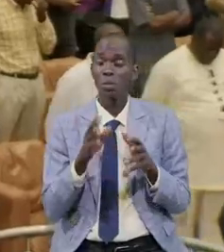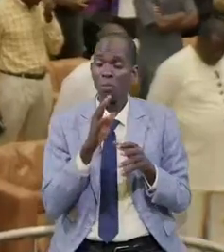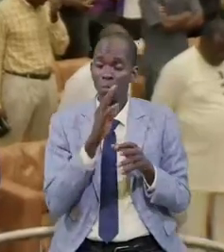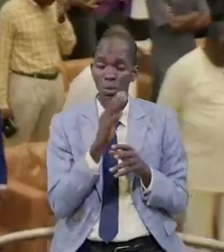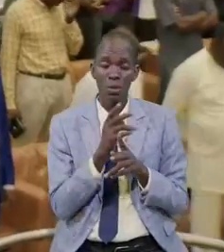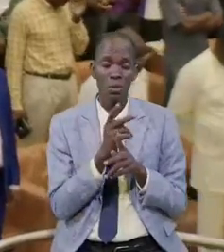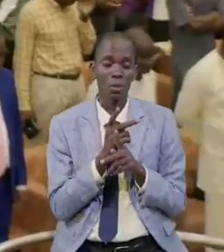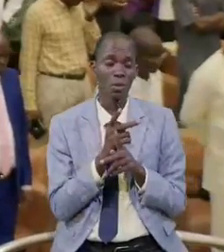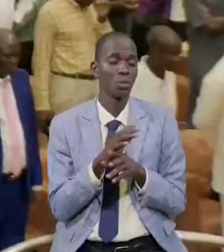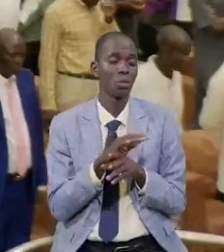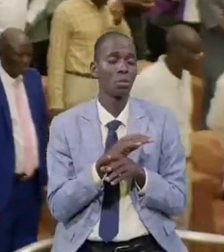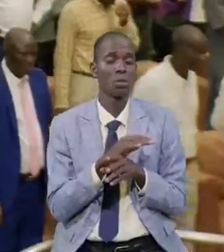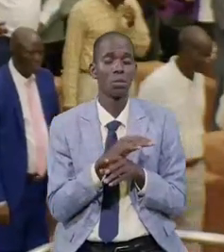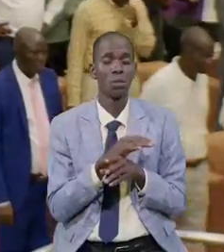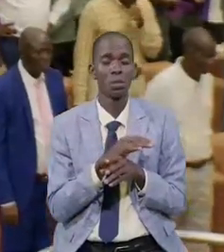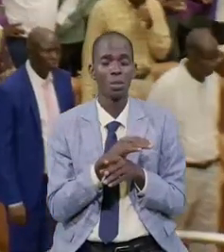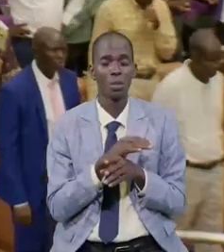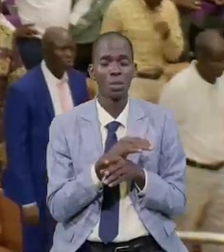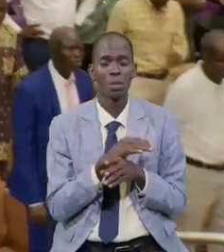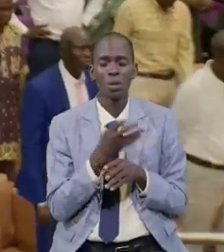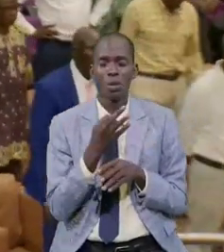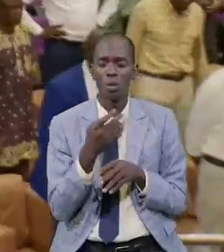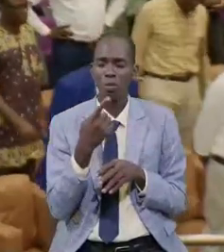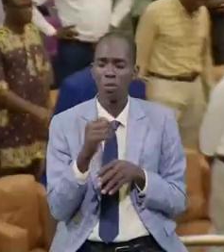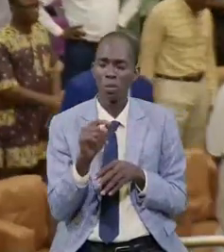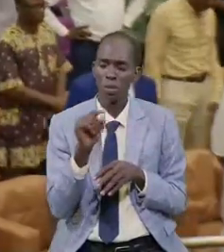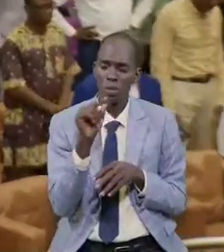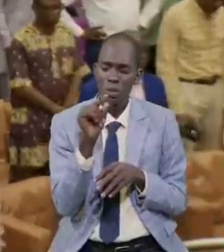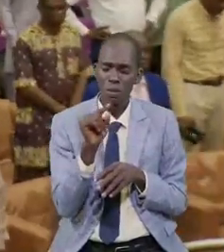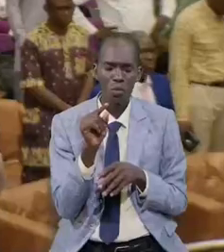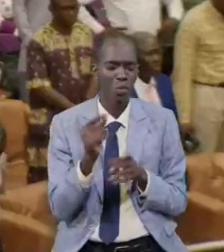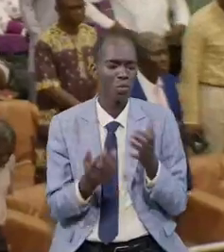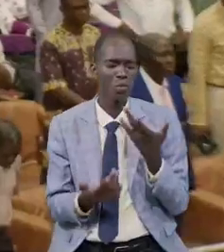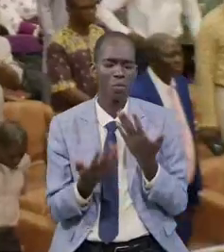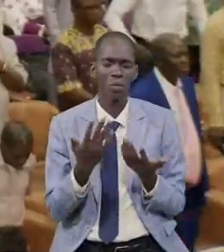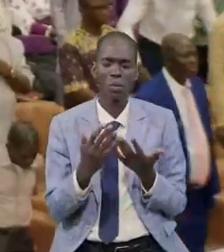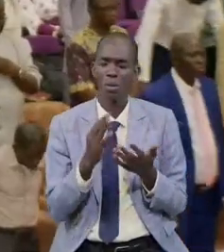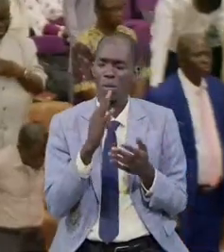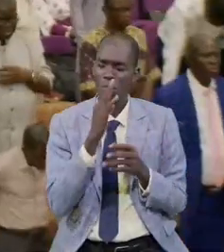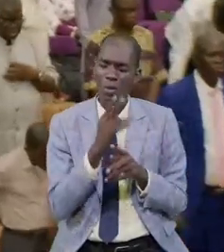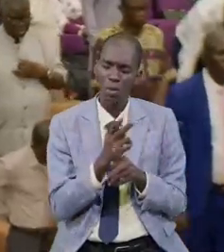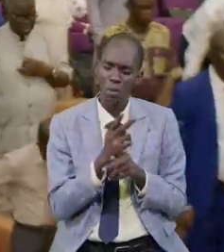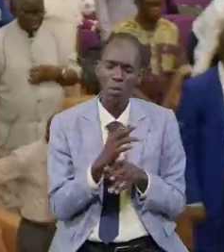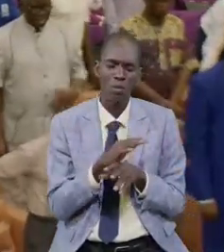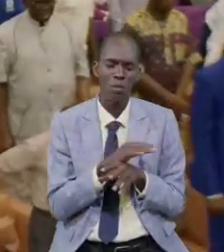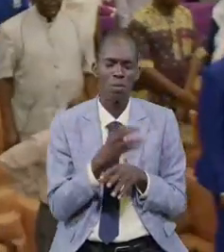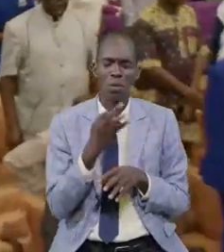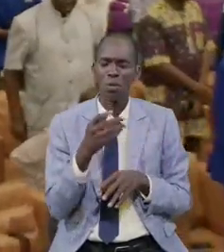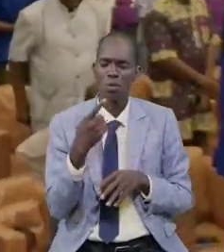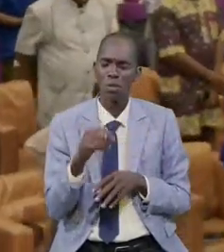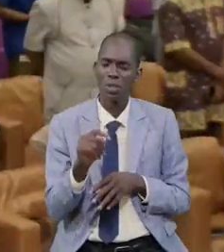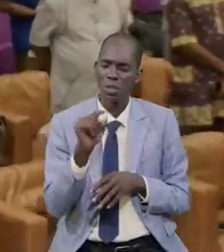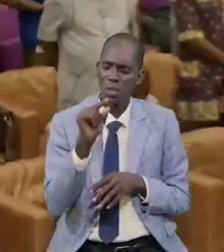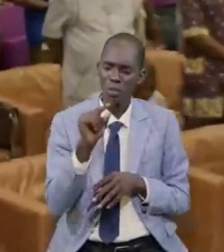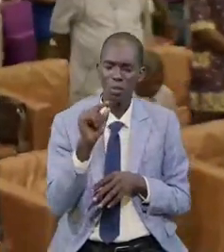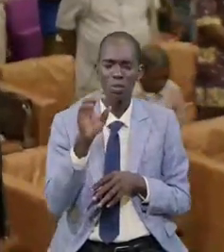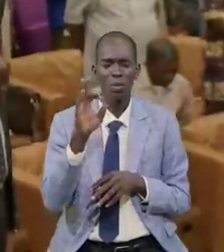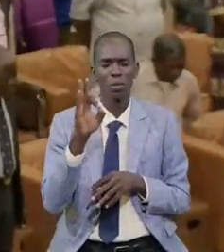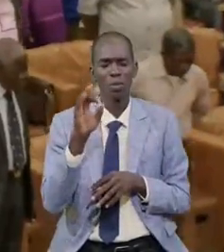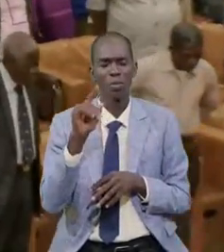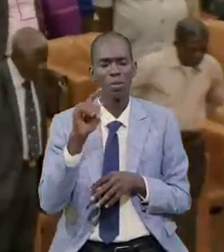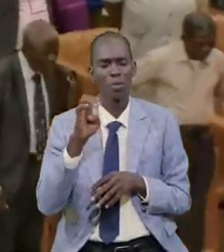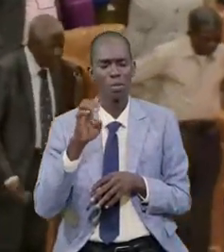Prenez garde. Prenez garde du petit feu. Prenez garde des